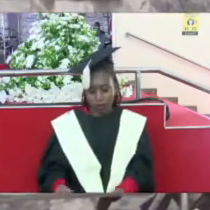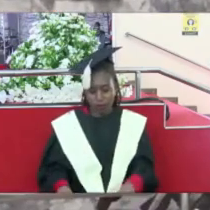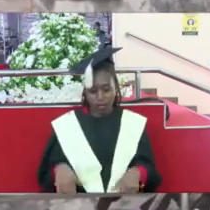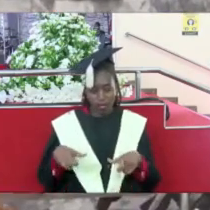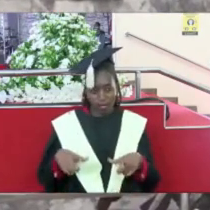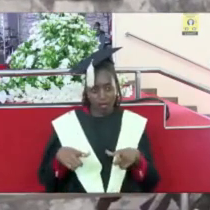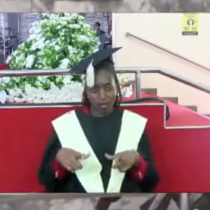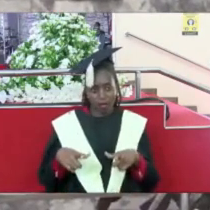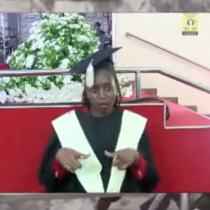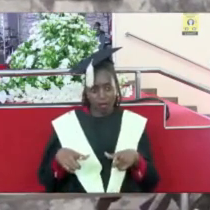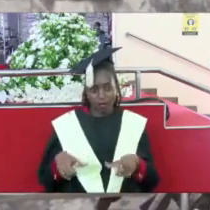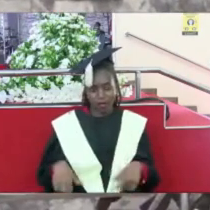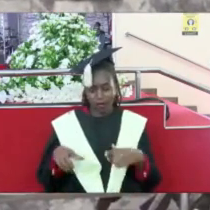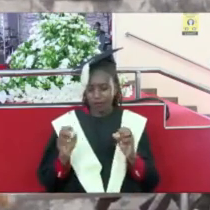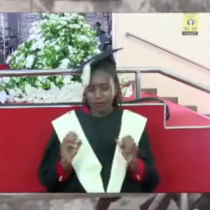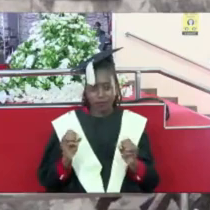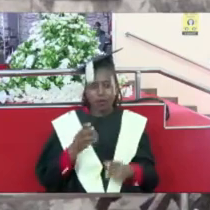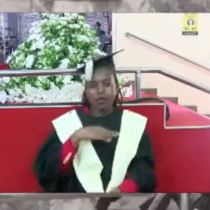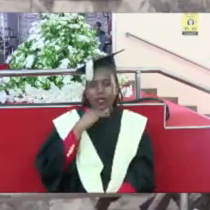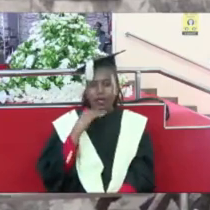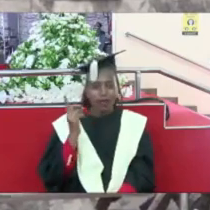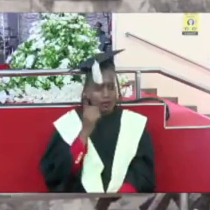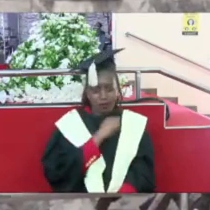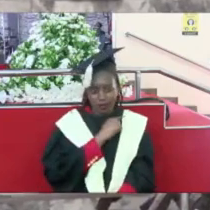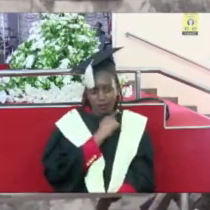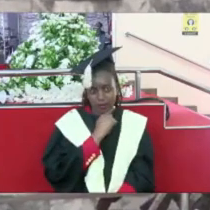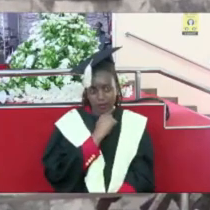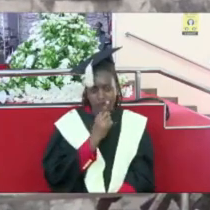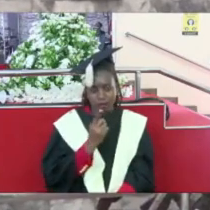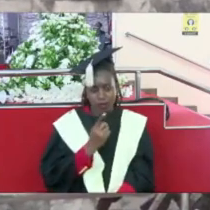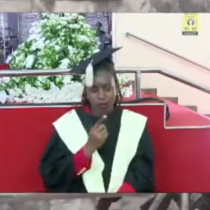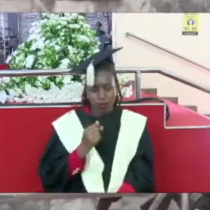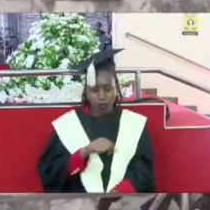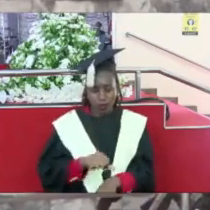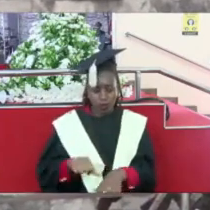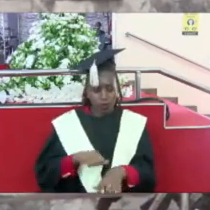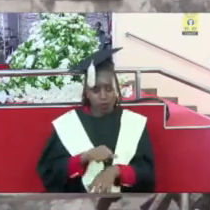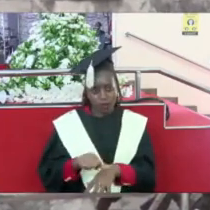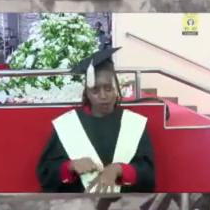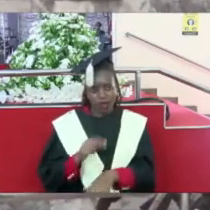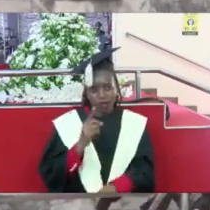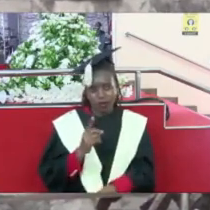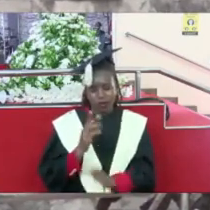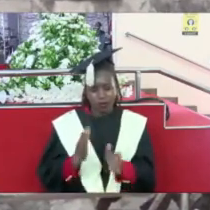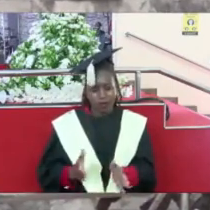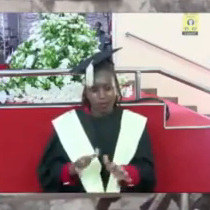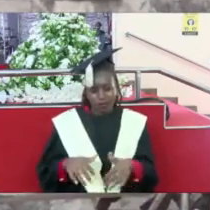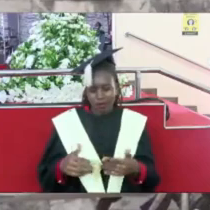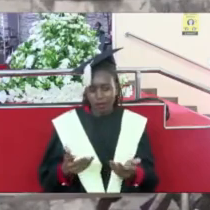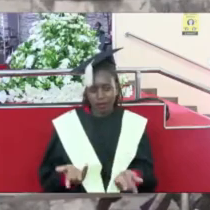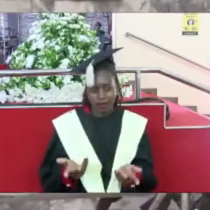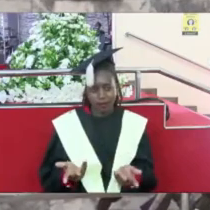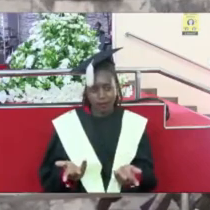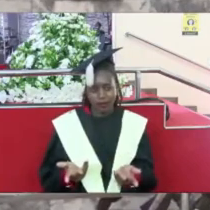Sasa amekufa, unakula, unajipaka mafuta. Mtu wa aina gani? Naye akawaambia